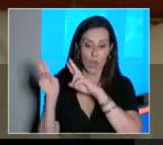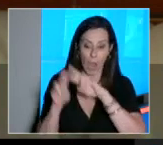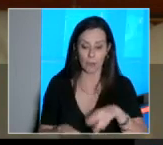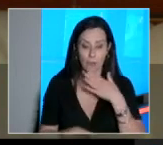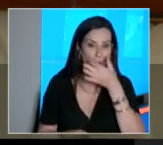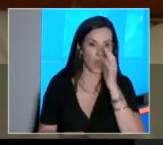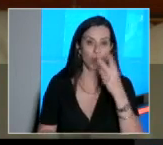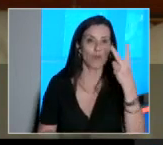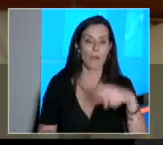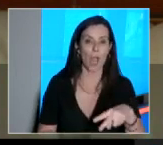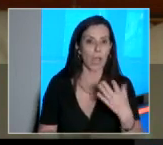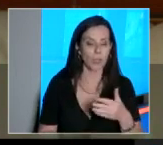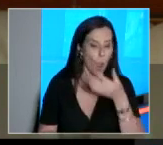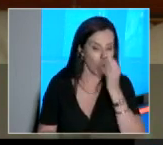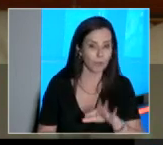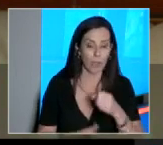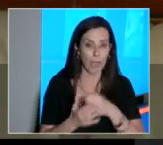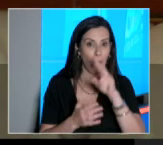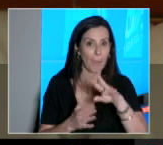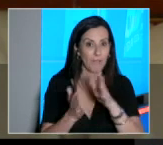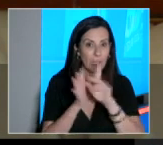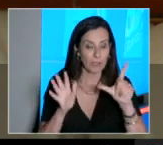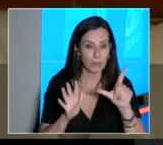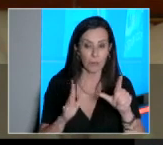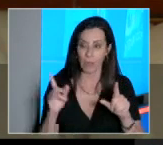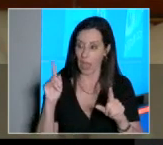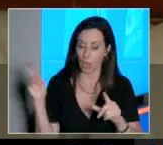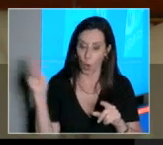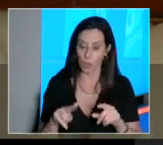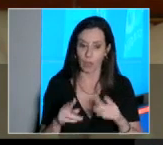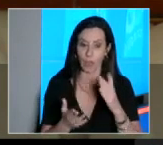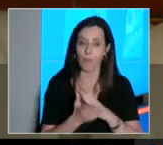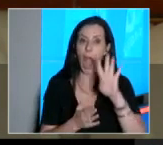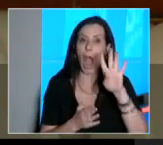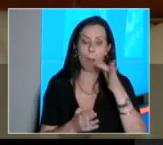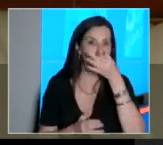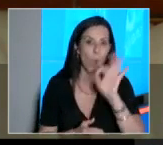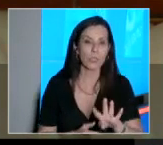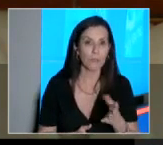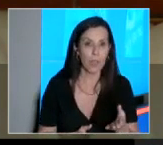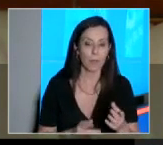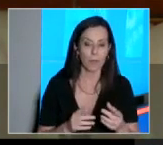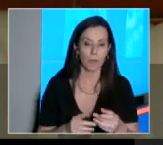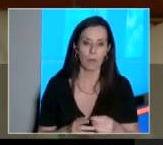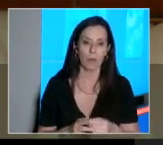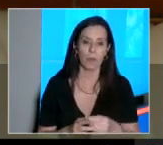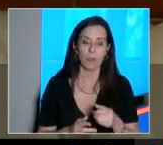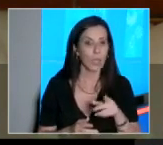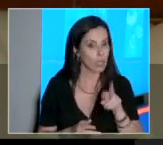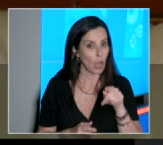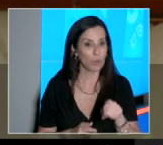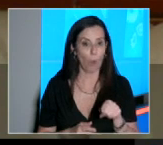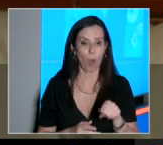עזבו 2.5. עד 2017, על כל אחד שחזר, זה כבר עלה ל-4.5. כלומר,